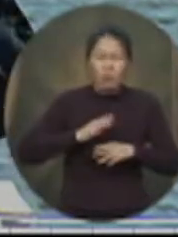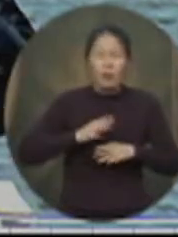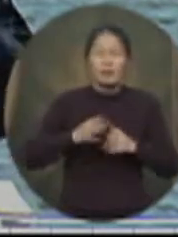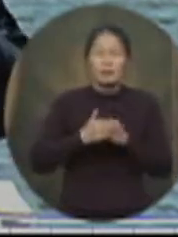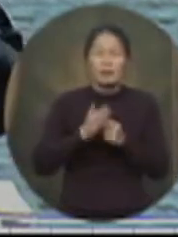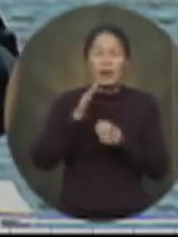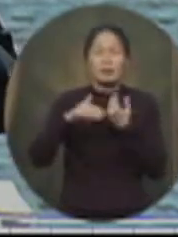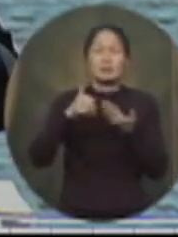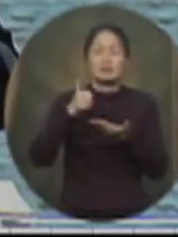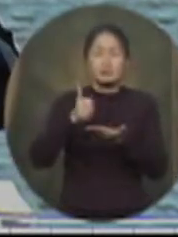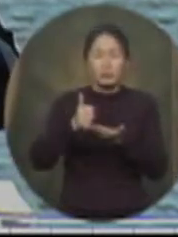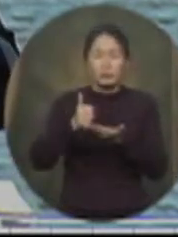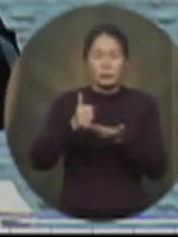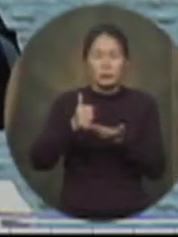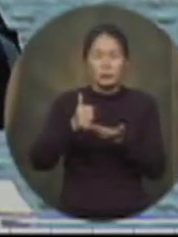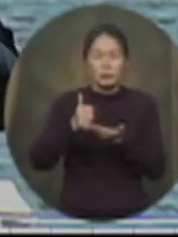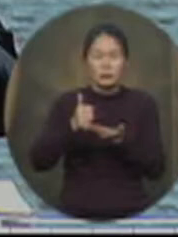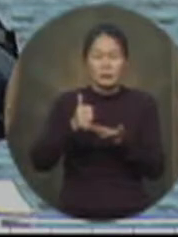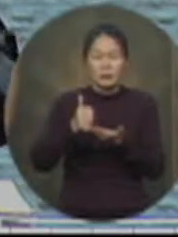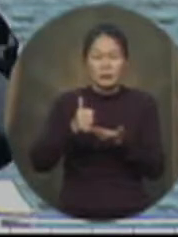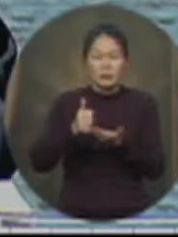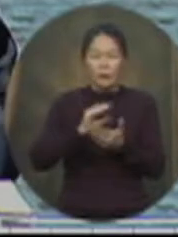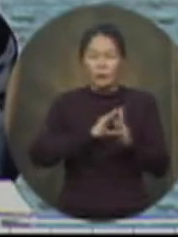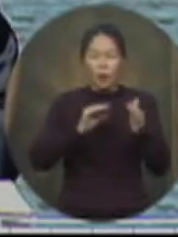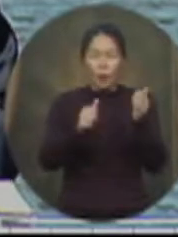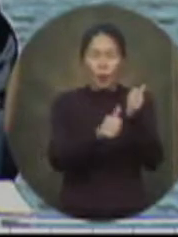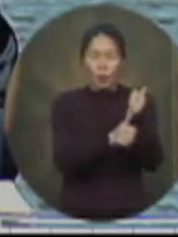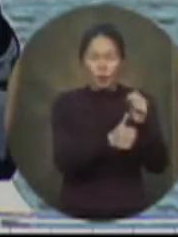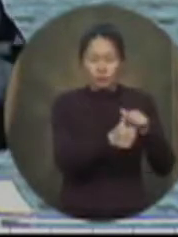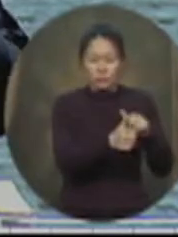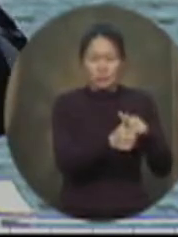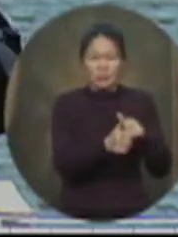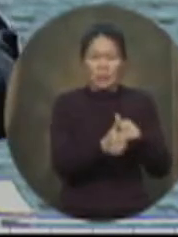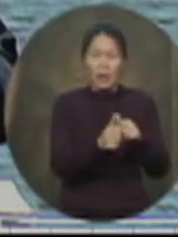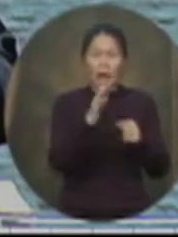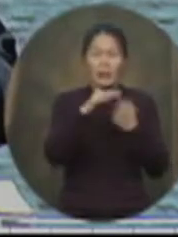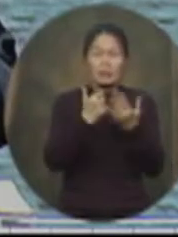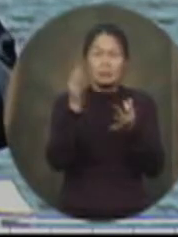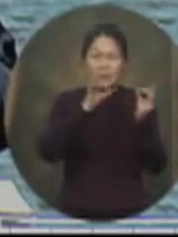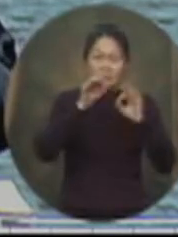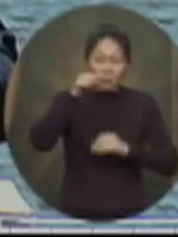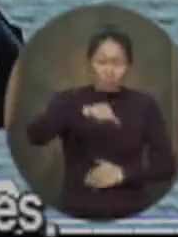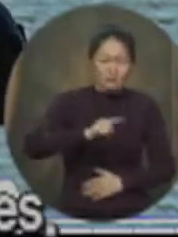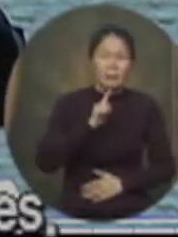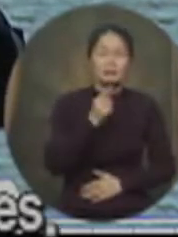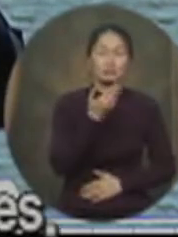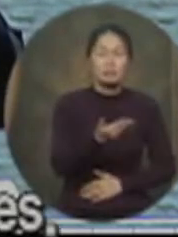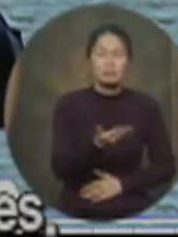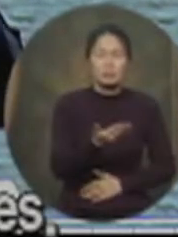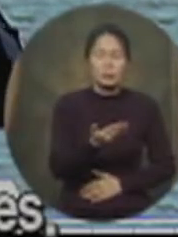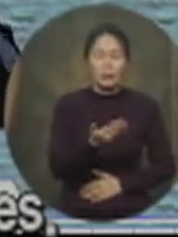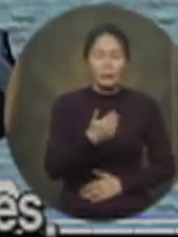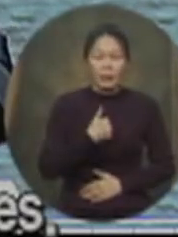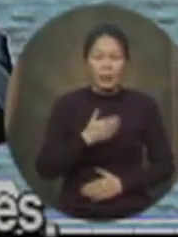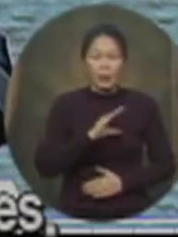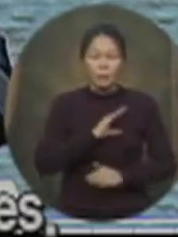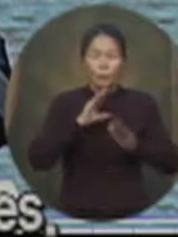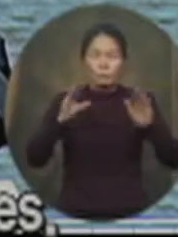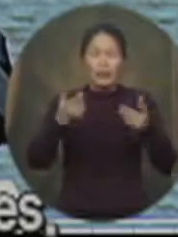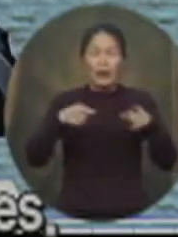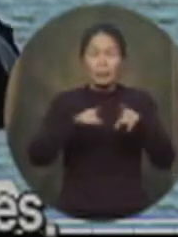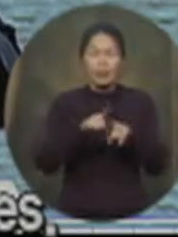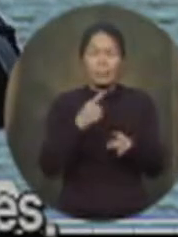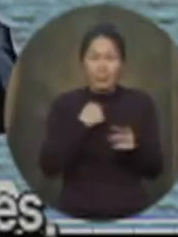그 때 하나님께서 여호수아에게 찾아오셨습니다 그리고 말씀하셨어요 내가 모세와 함께 있는 것처럼